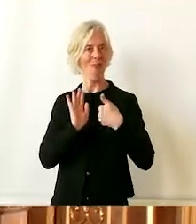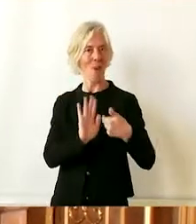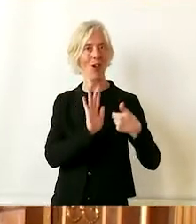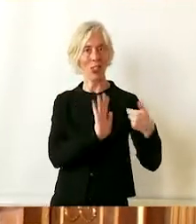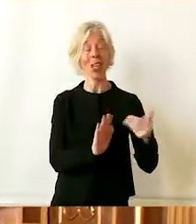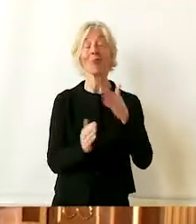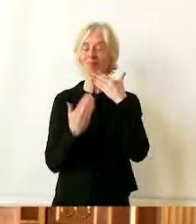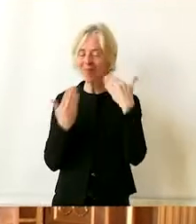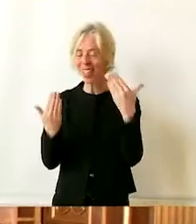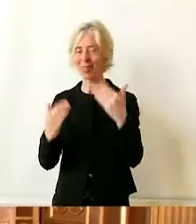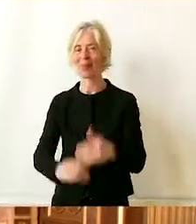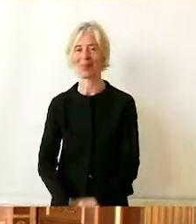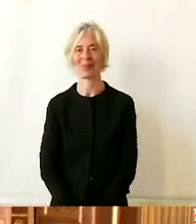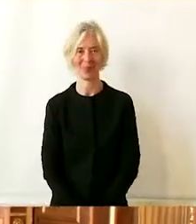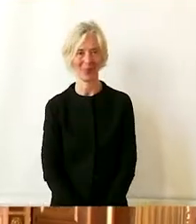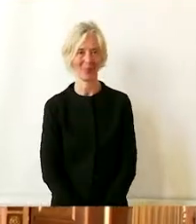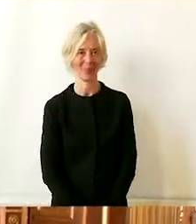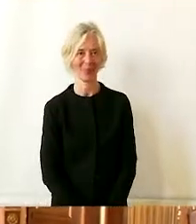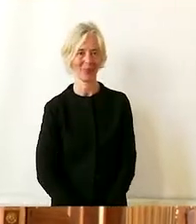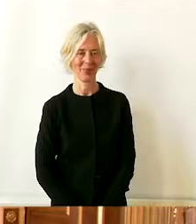Dankeschön.